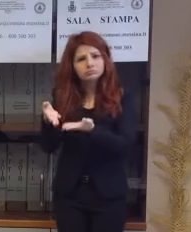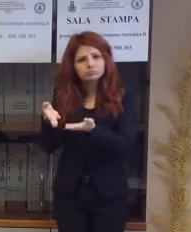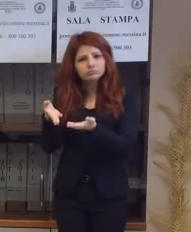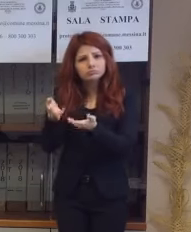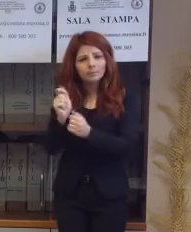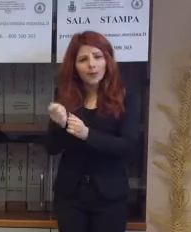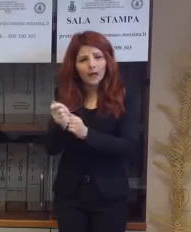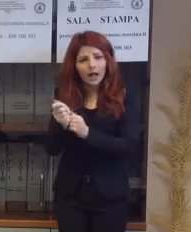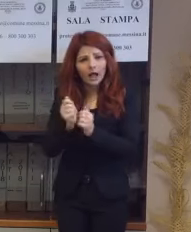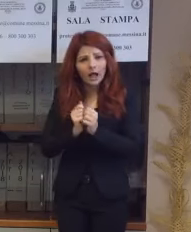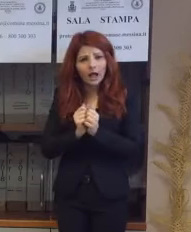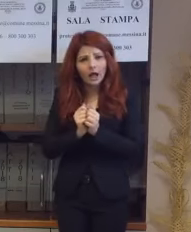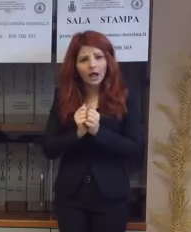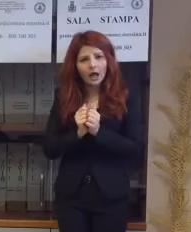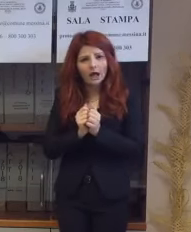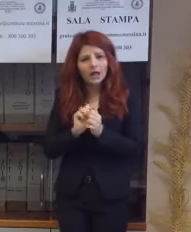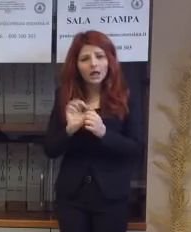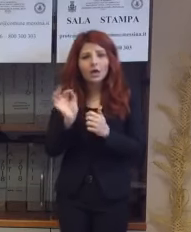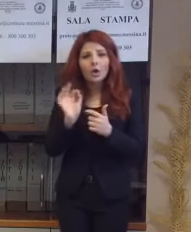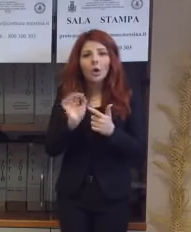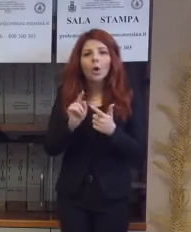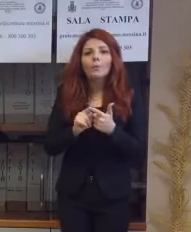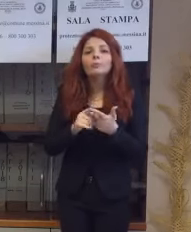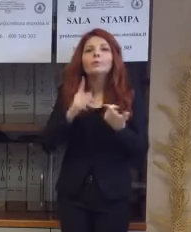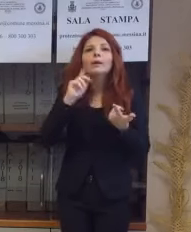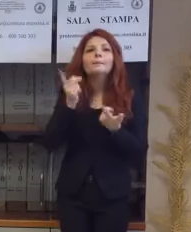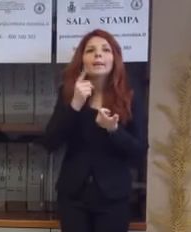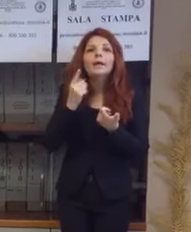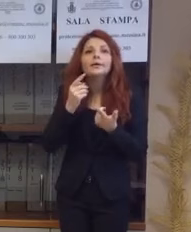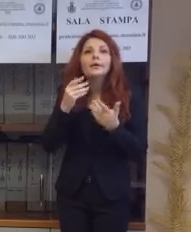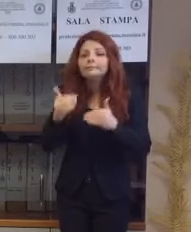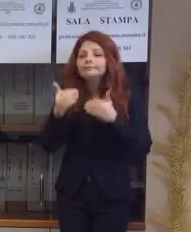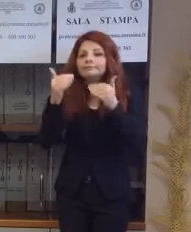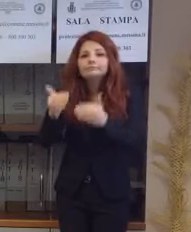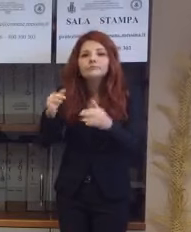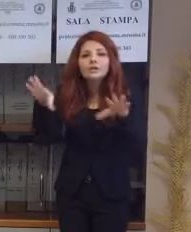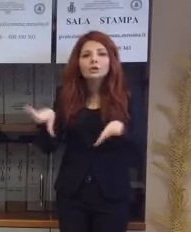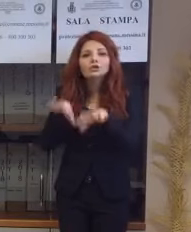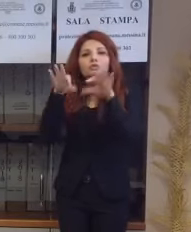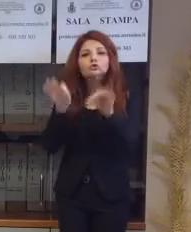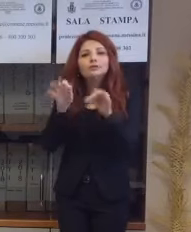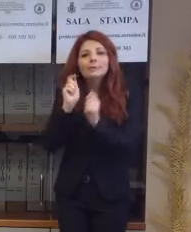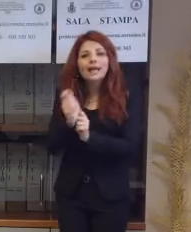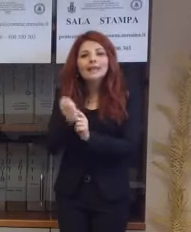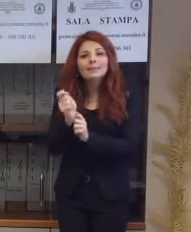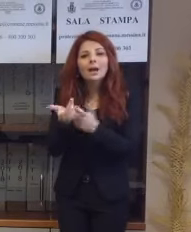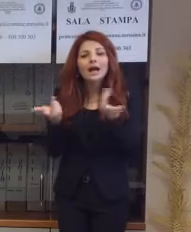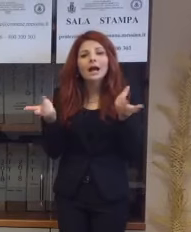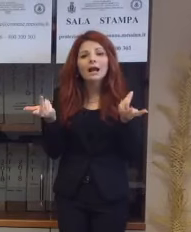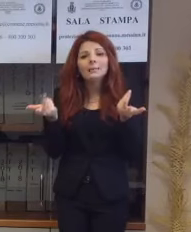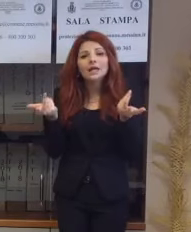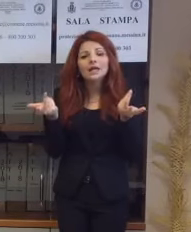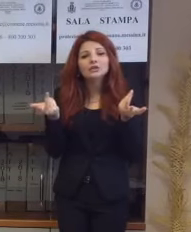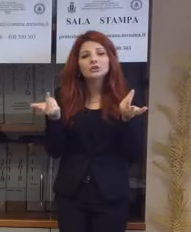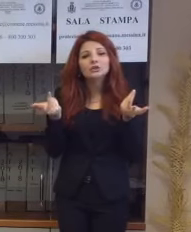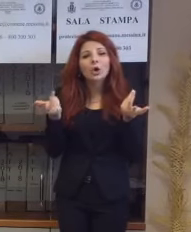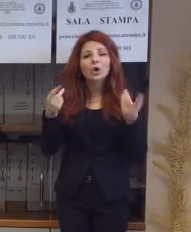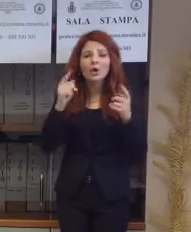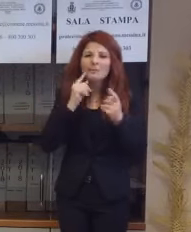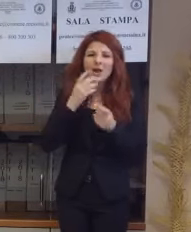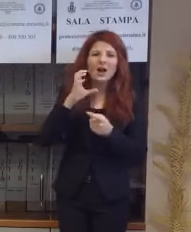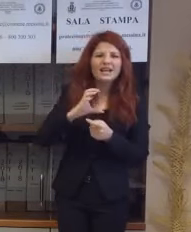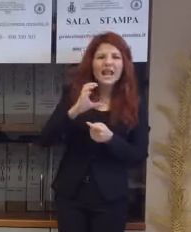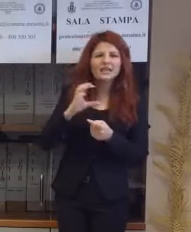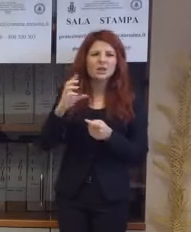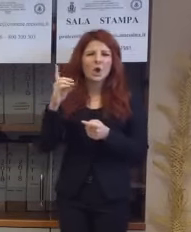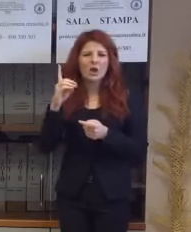contabile il pagamento diretto ai proprietari di immobili e di conseguenza evitare questi meccanismi di credito d'imposta per le